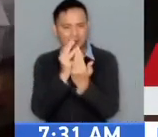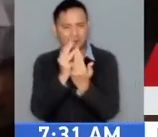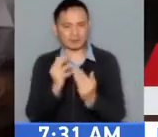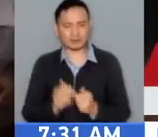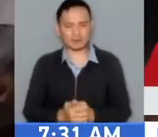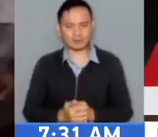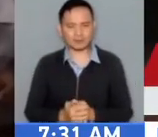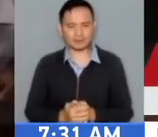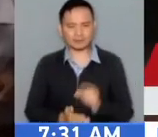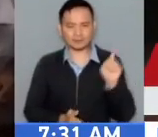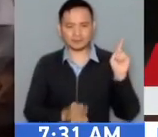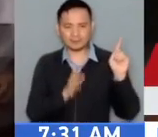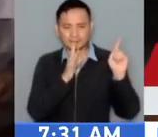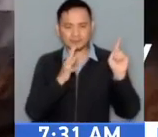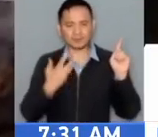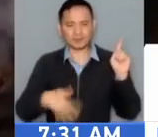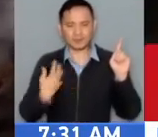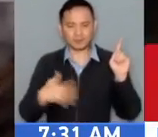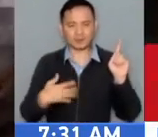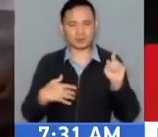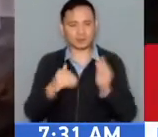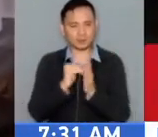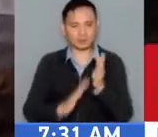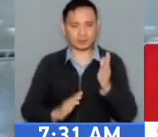bulinggit, di ba po?